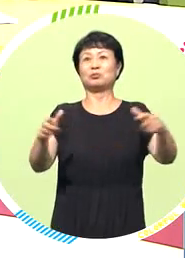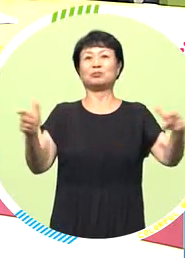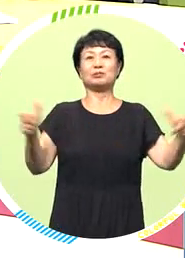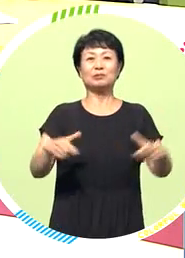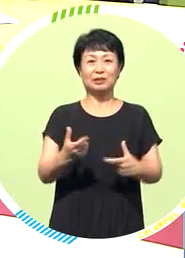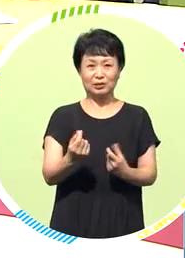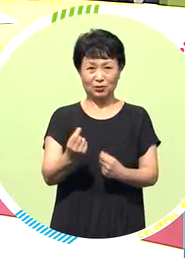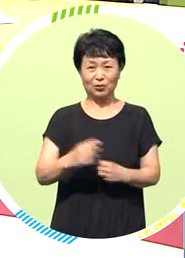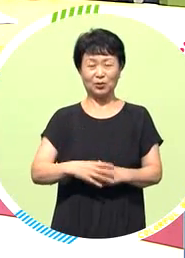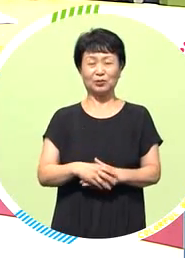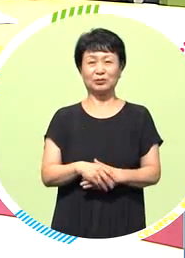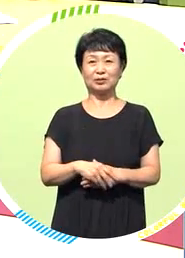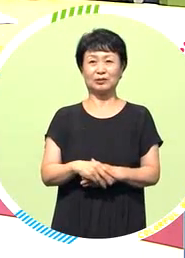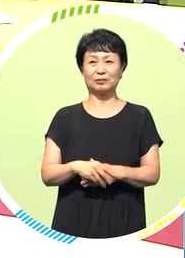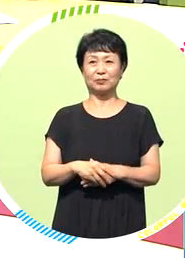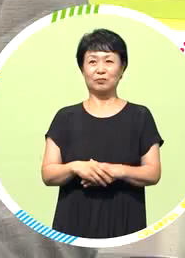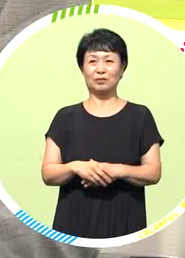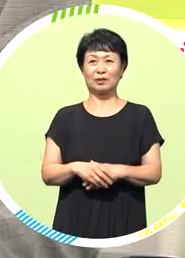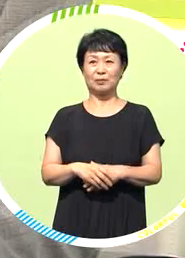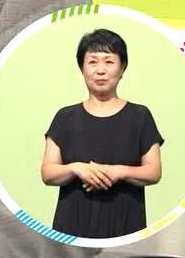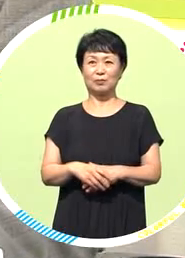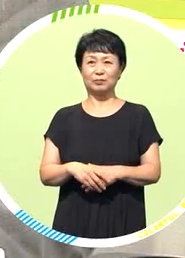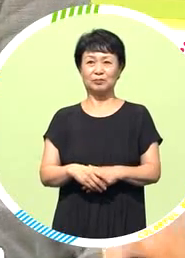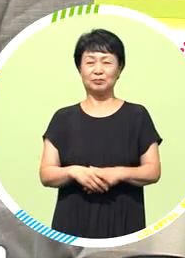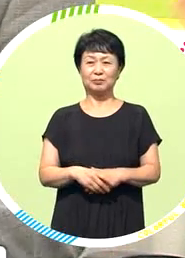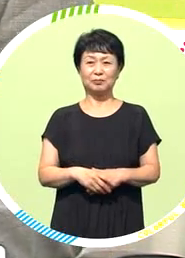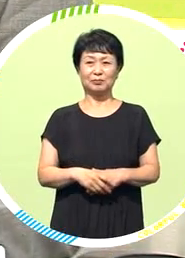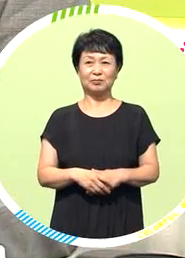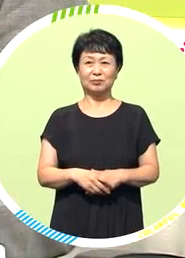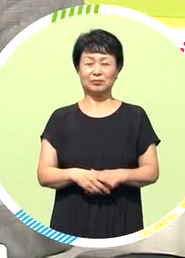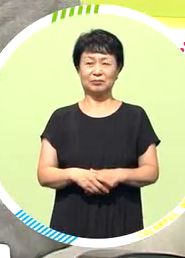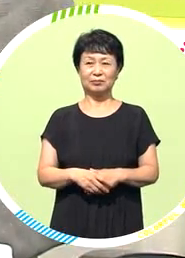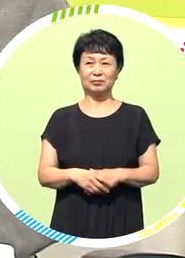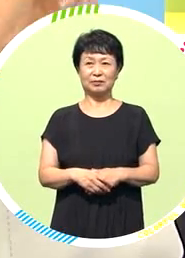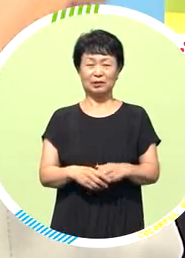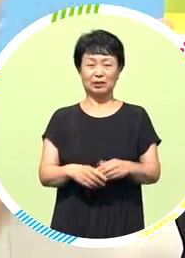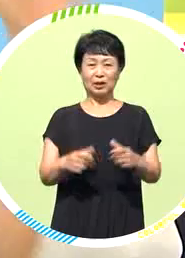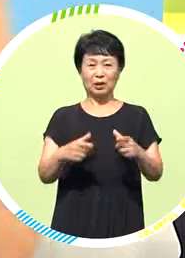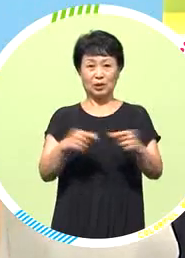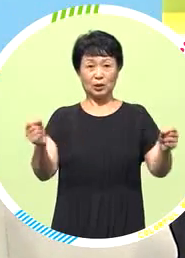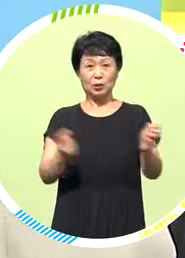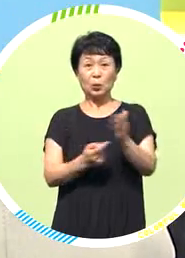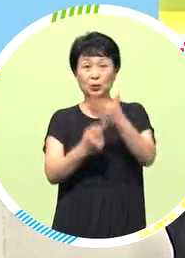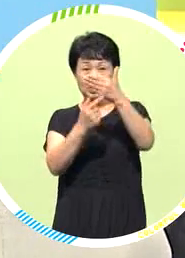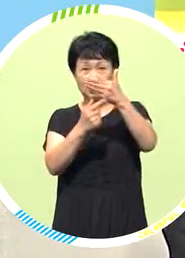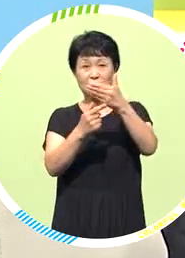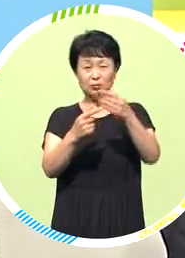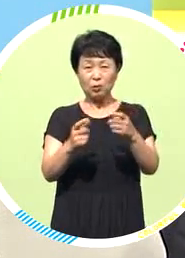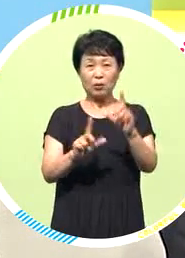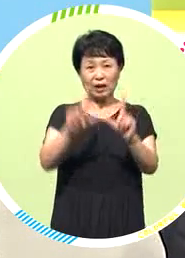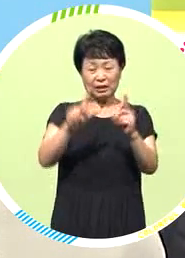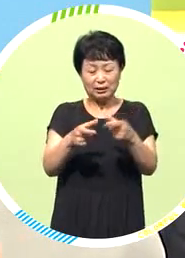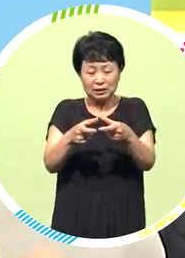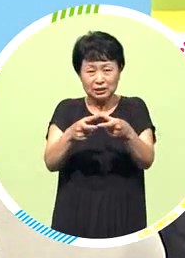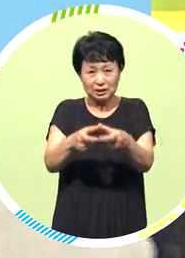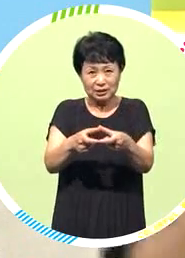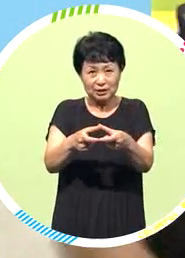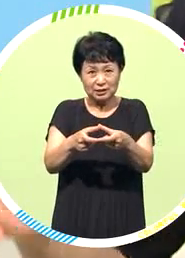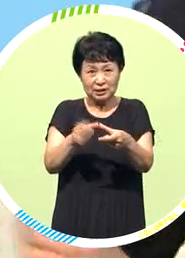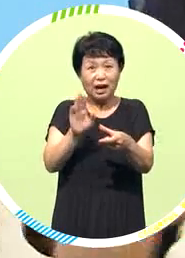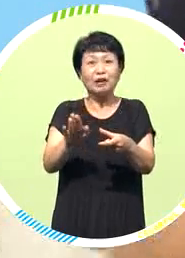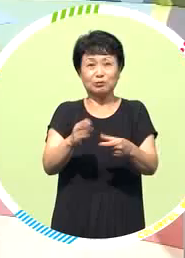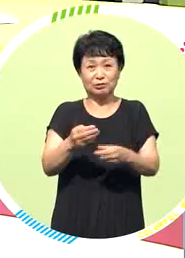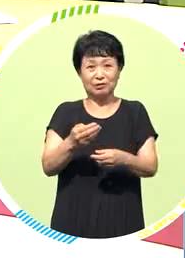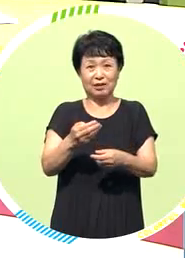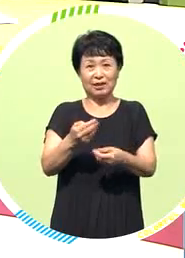がりますけど、うんうんうん、これももっと気軽にね、逆にできていいですよね。 国旗とかもあるこうやってやらなくて、国旗はねちゃんと VTR のようにありますから、は